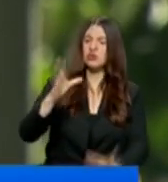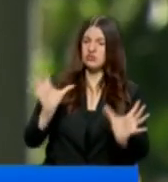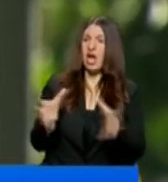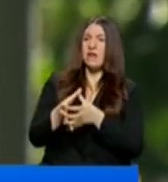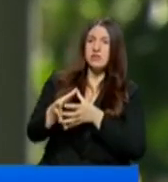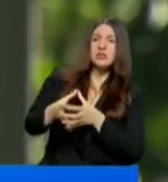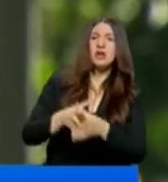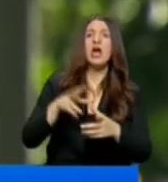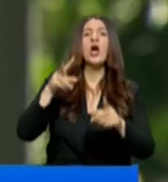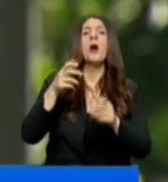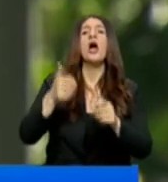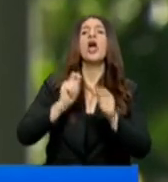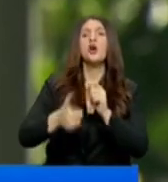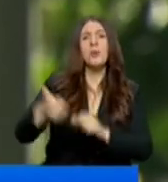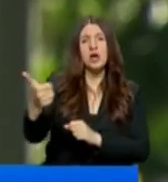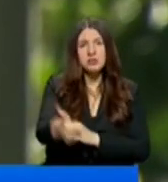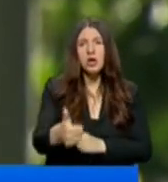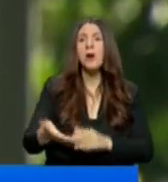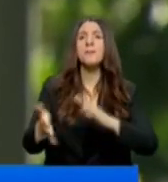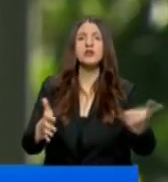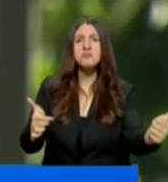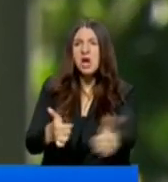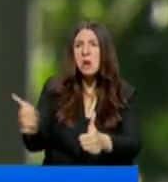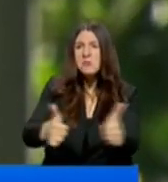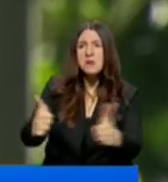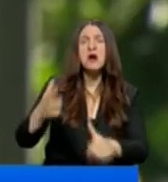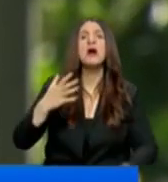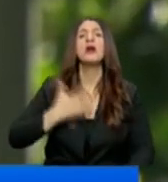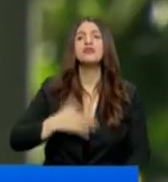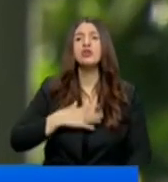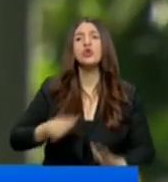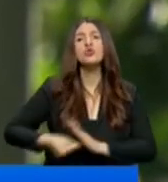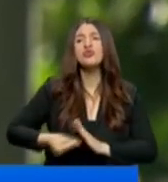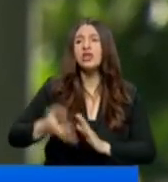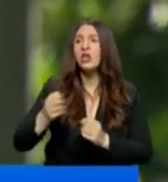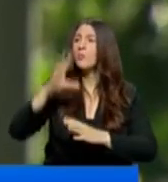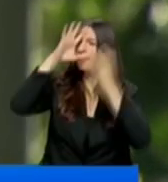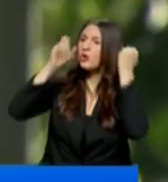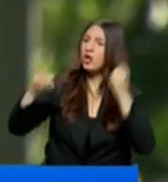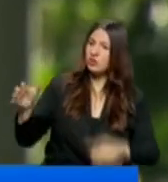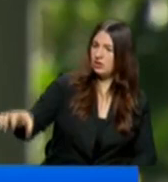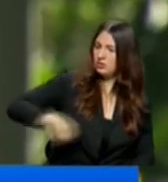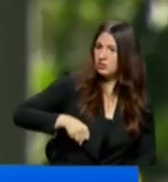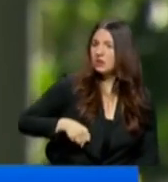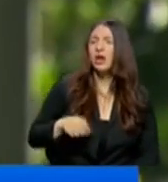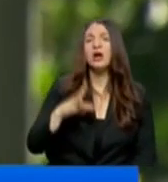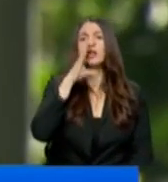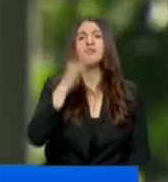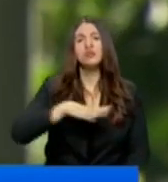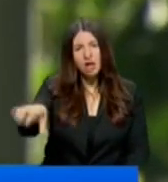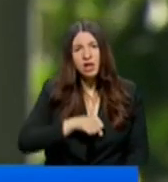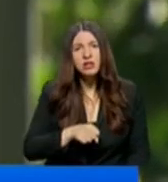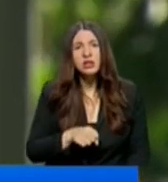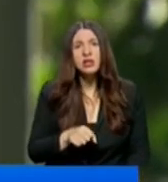al. Nebati'ni de istiyorsan al. Başkalarını al. İstiyorsan rüşvet alan büyükelçilerini de yanına al. Kimi istiyorsan